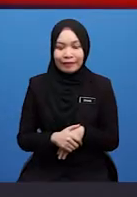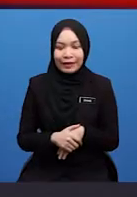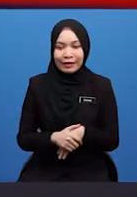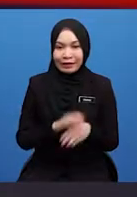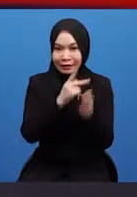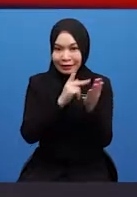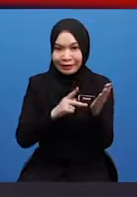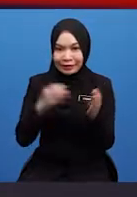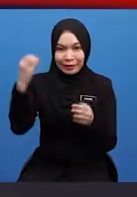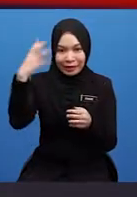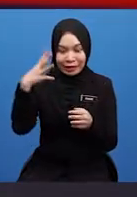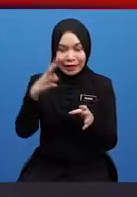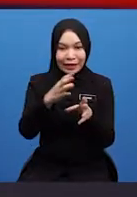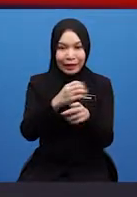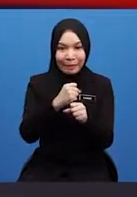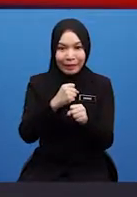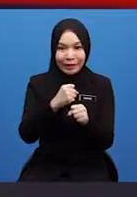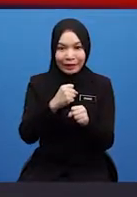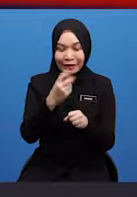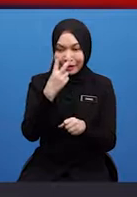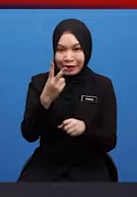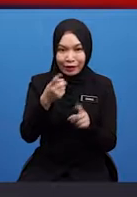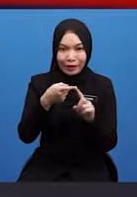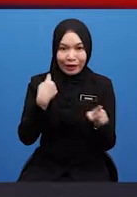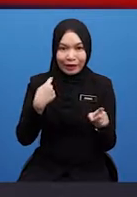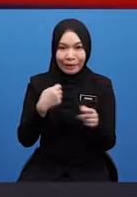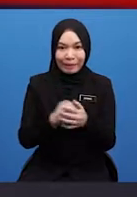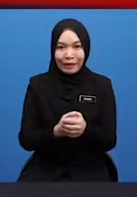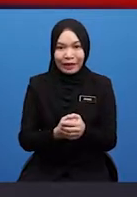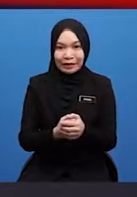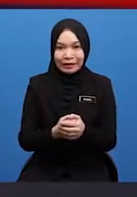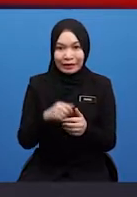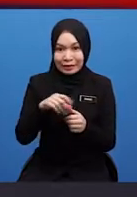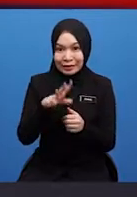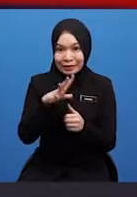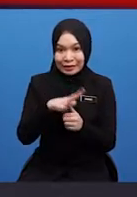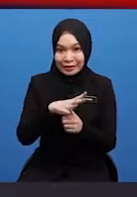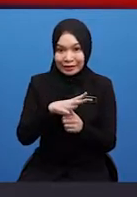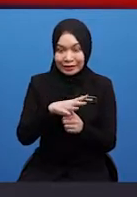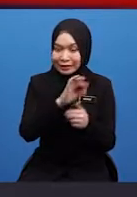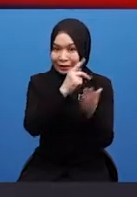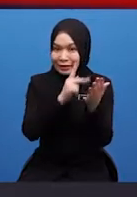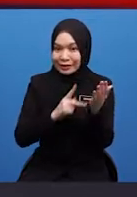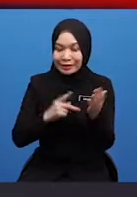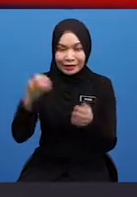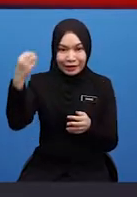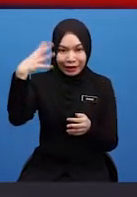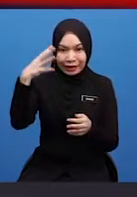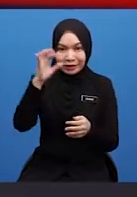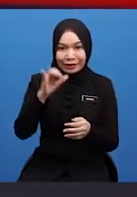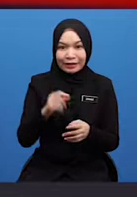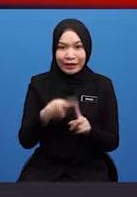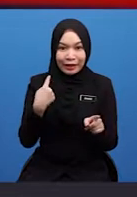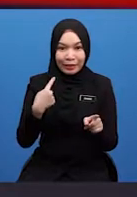Kajian pencahayaan dapat dilihat melalui kesan dan kajian cahaya pada objek yang hendak dilukis,